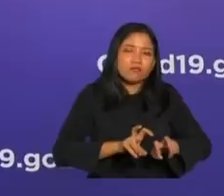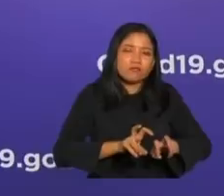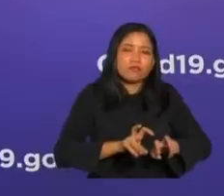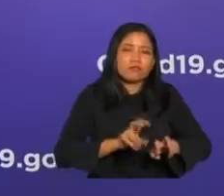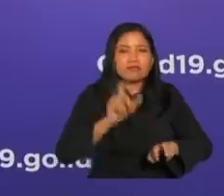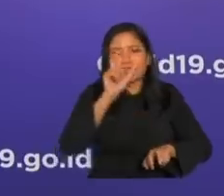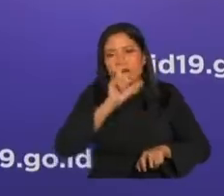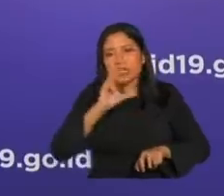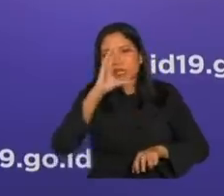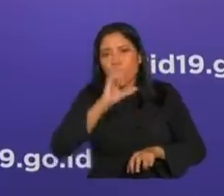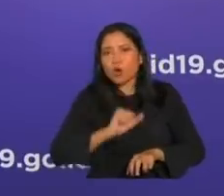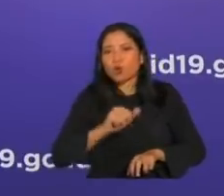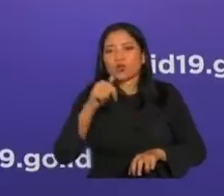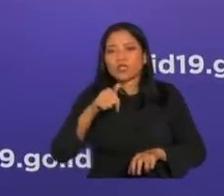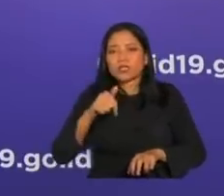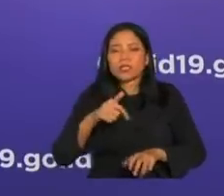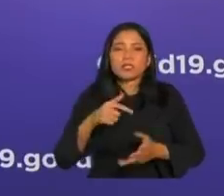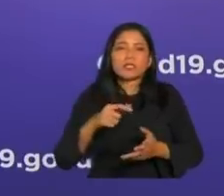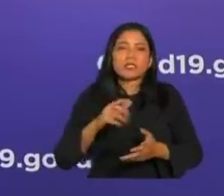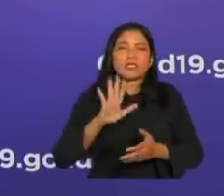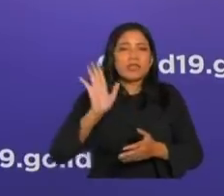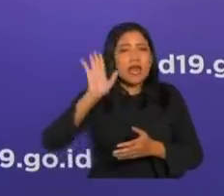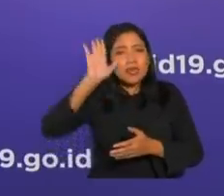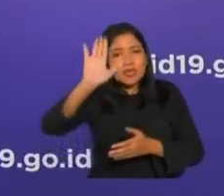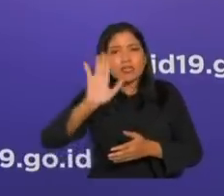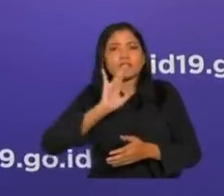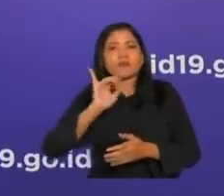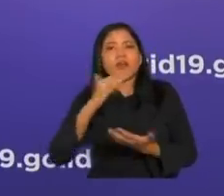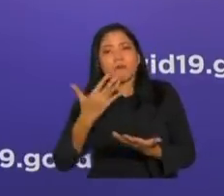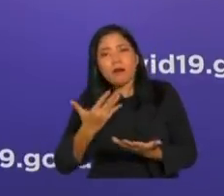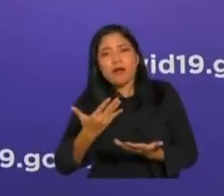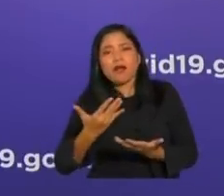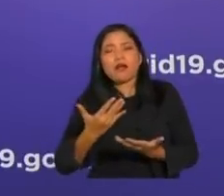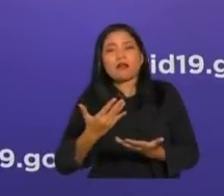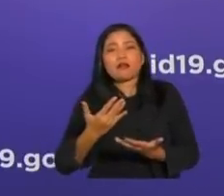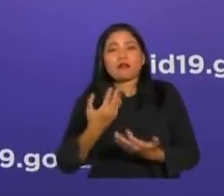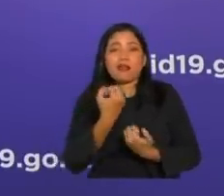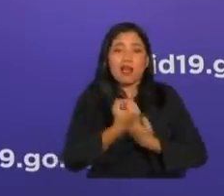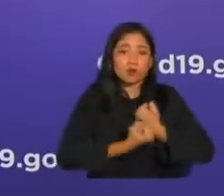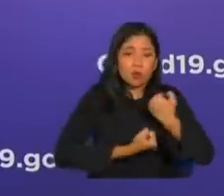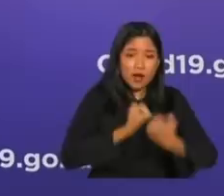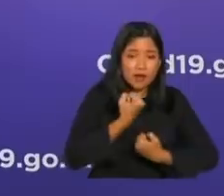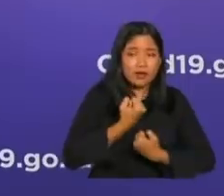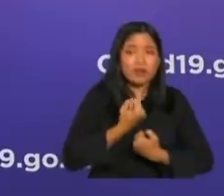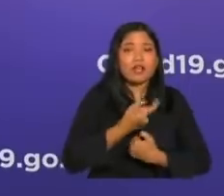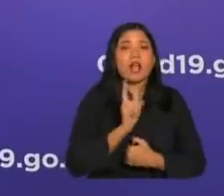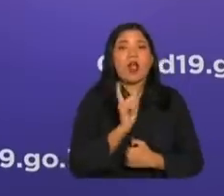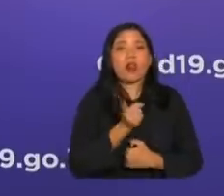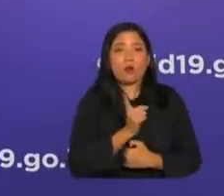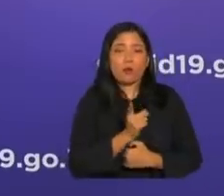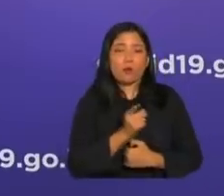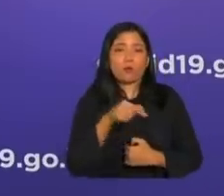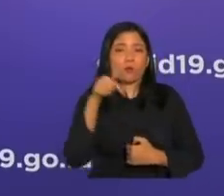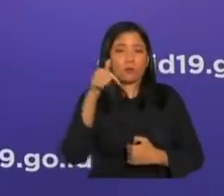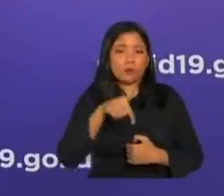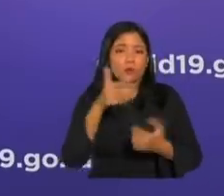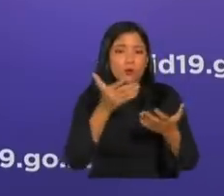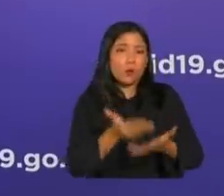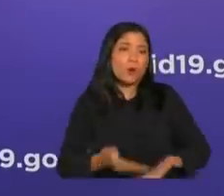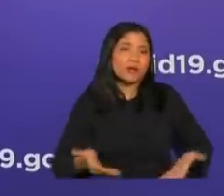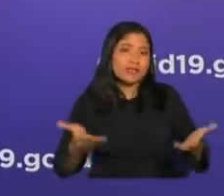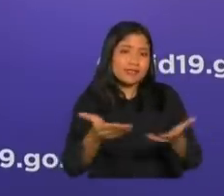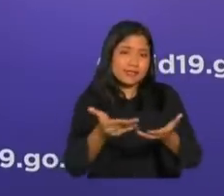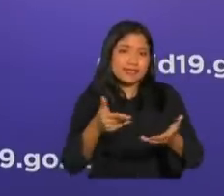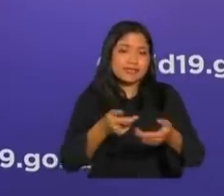akan kita kembangkan dan pasti nantinya akan dilaksanakan apabila kondisi pengendalian